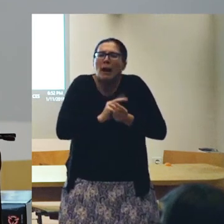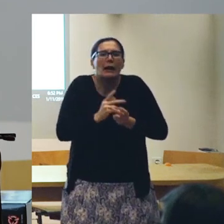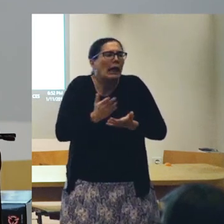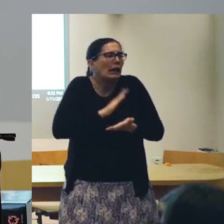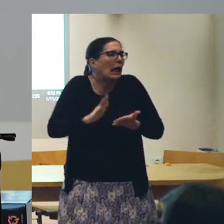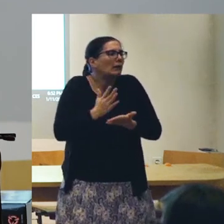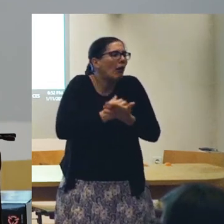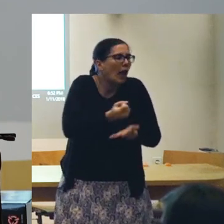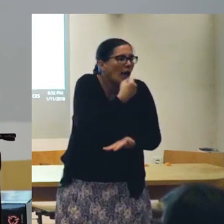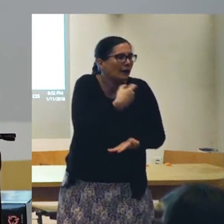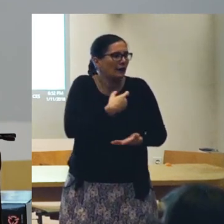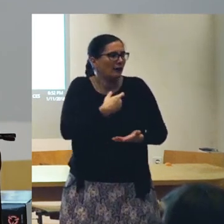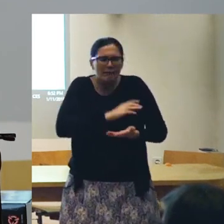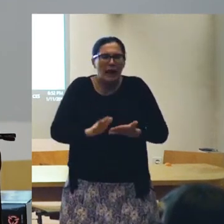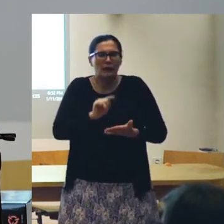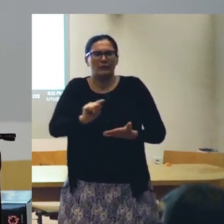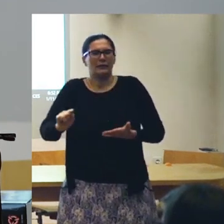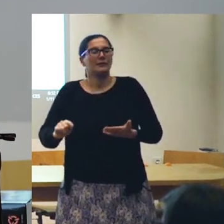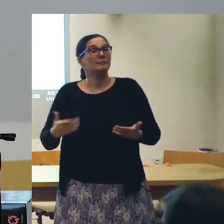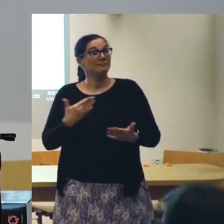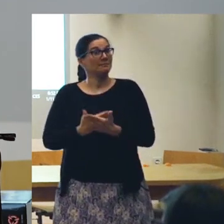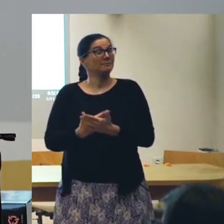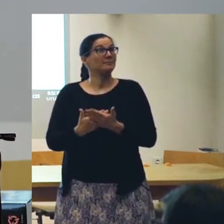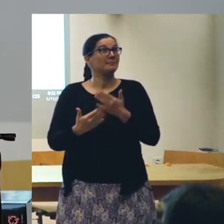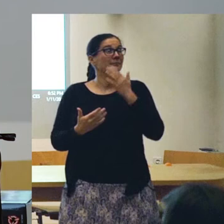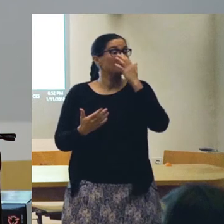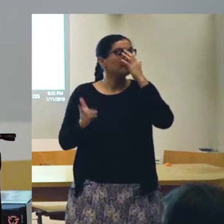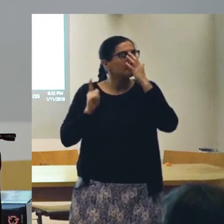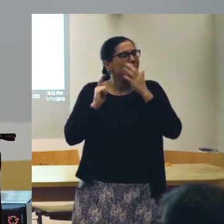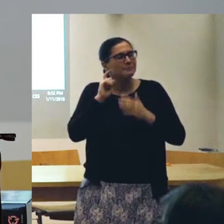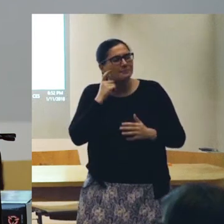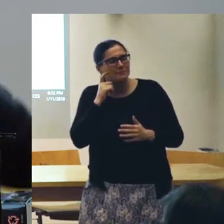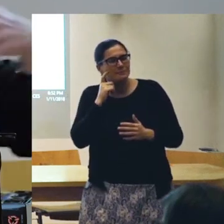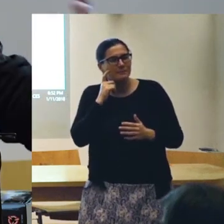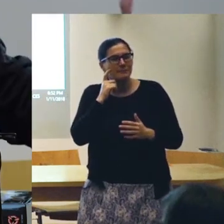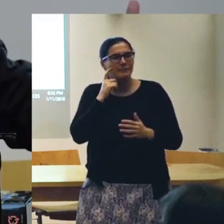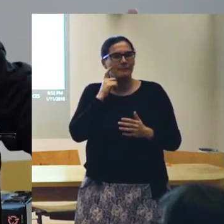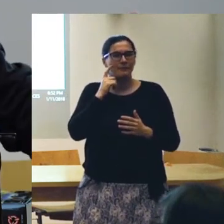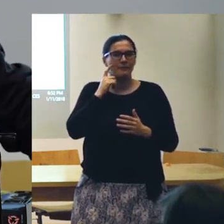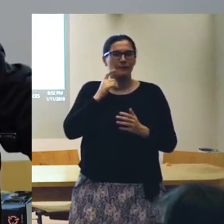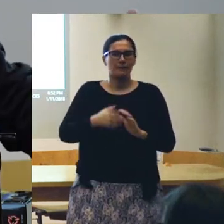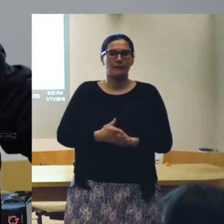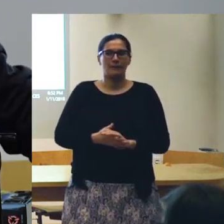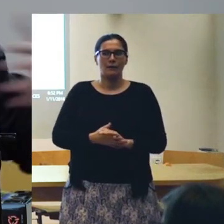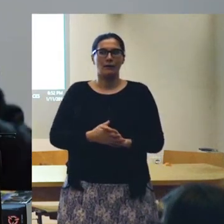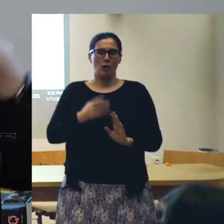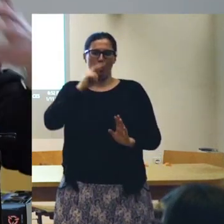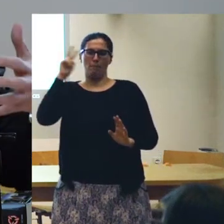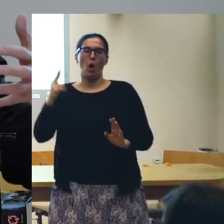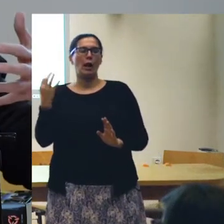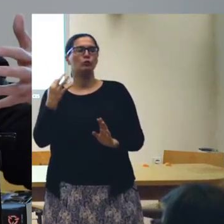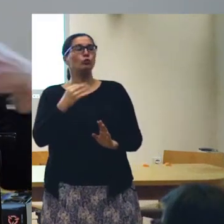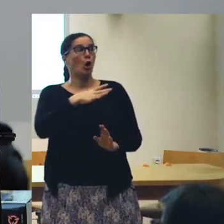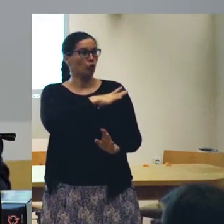vznikla taká, ako povedzme, otázka, že akým spôsobom približovať tie štruktúry, ktoré za tou normalitou sú a ako ich